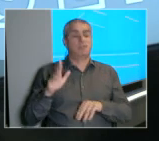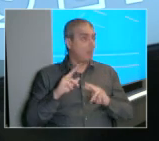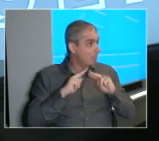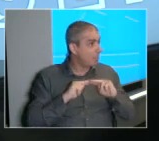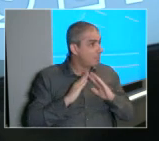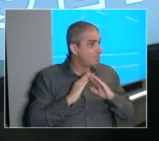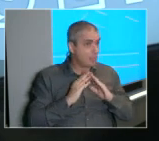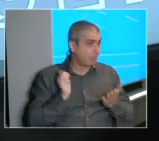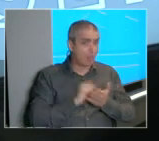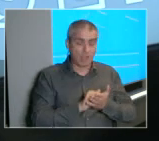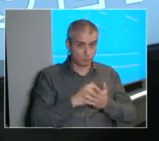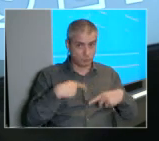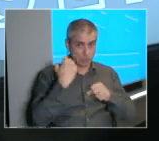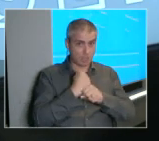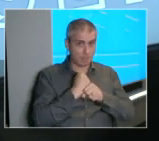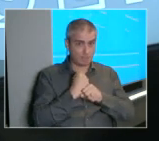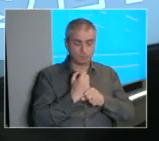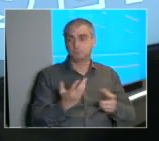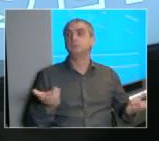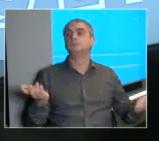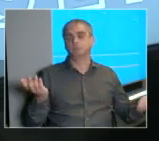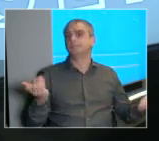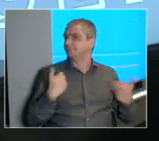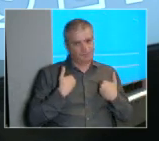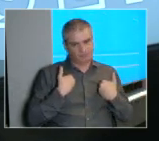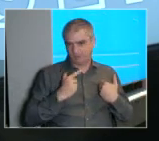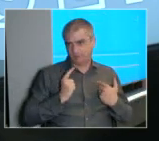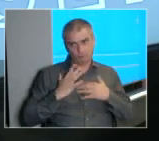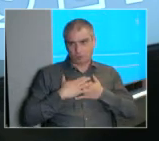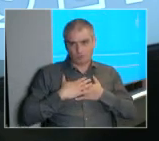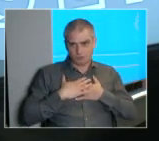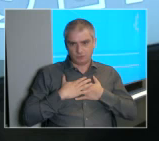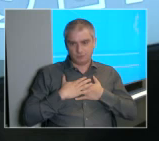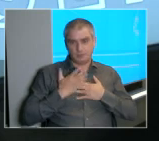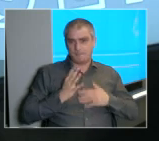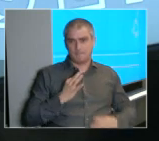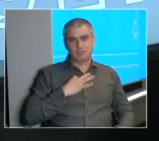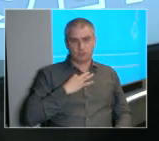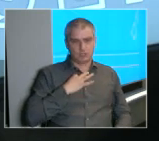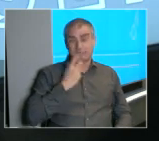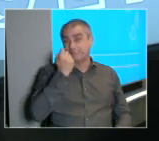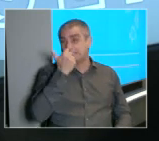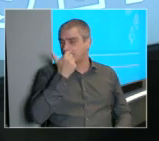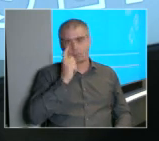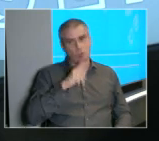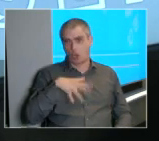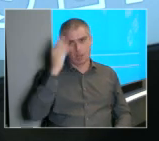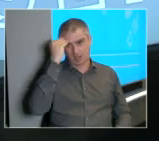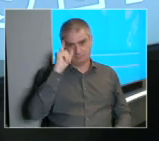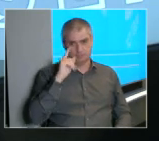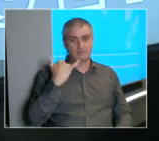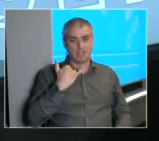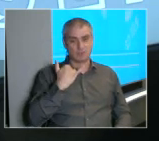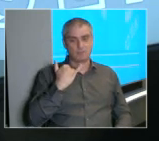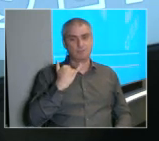בבית. על חשבון יום העבודה שלך. אני אישית, הבן שלי כמעט ולא הלך לבית הספר